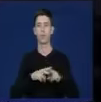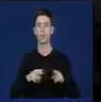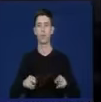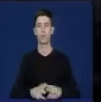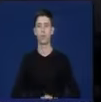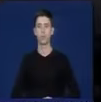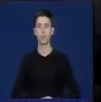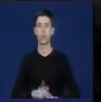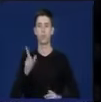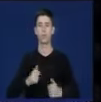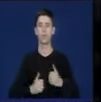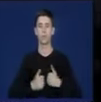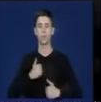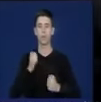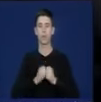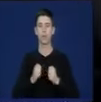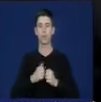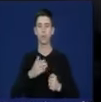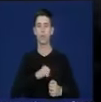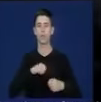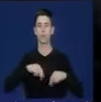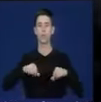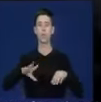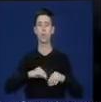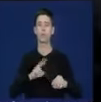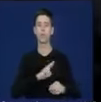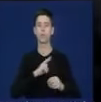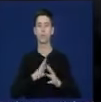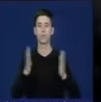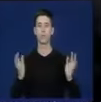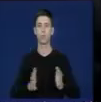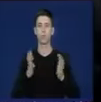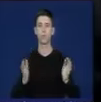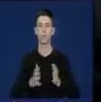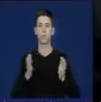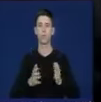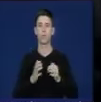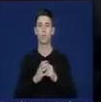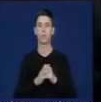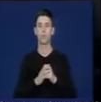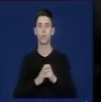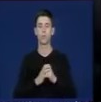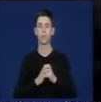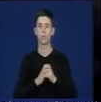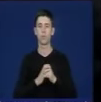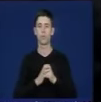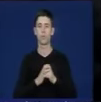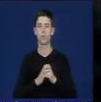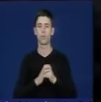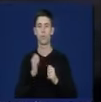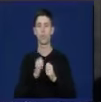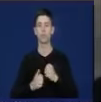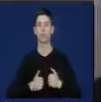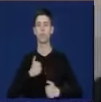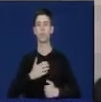O vətənpərvər idi, vətən istəyirdi. O həmişə deyirdi ki, insan həyatda bir dəfə ölürsə, o da ki, nə şərəfli